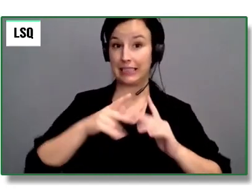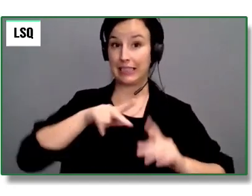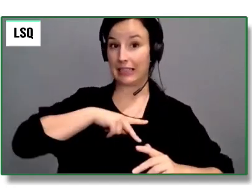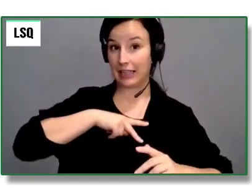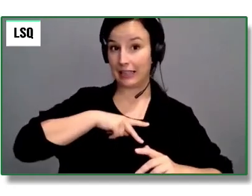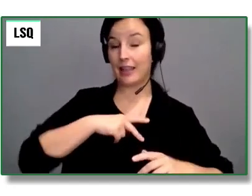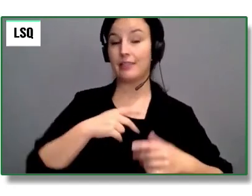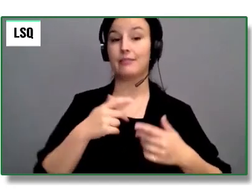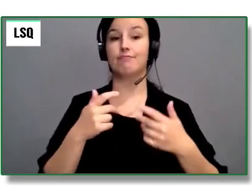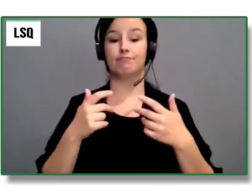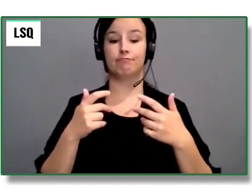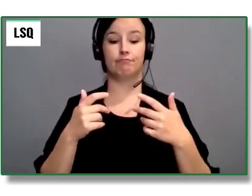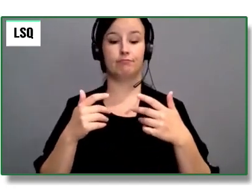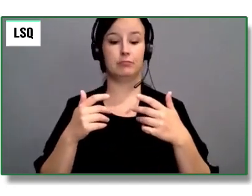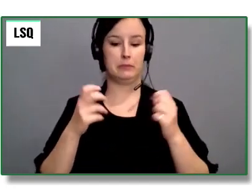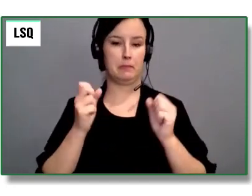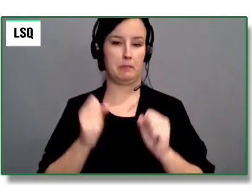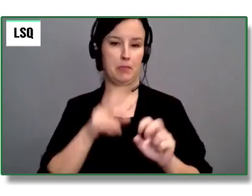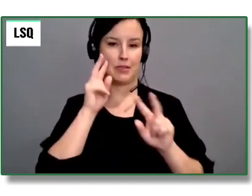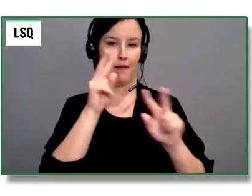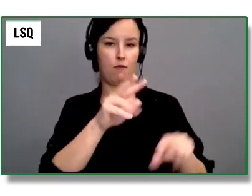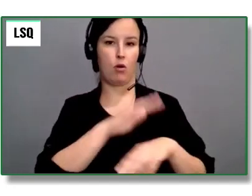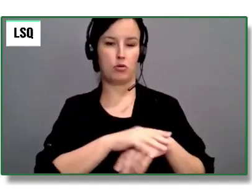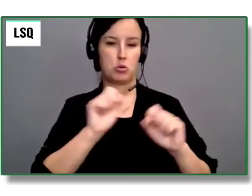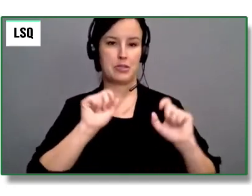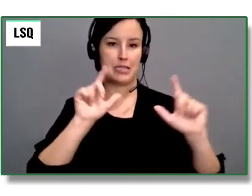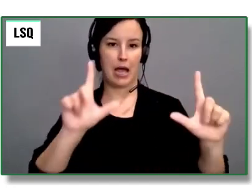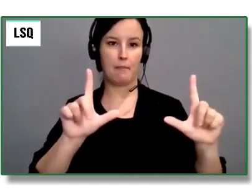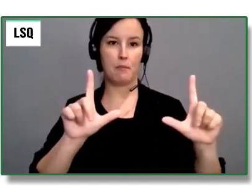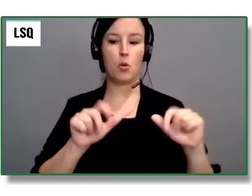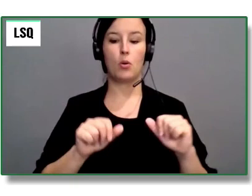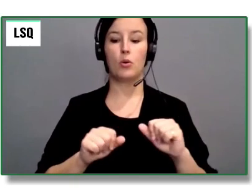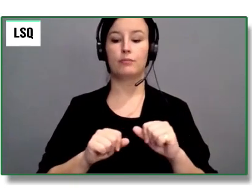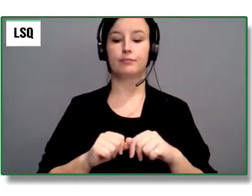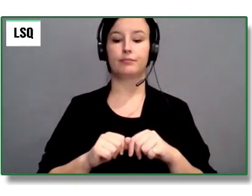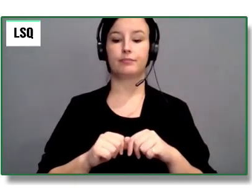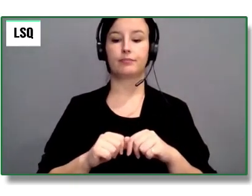web que vous verrez sur la diapo. Et